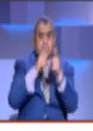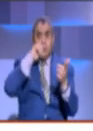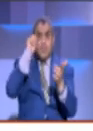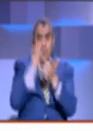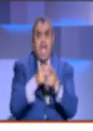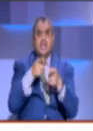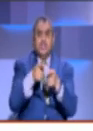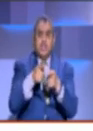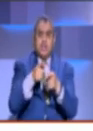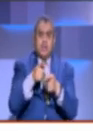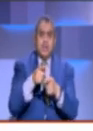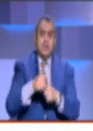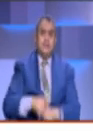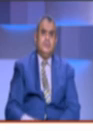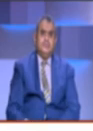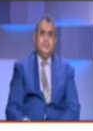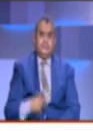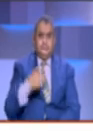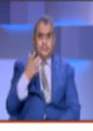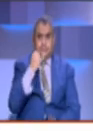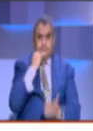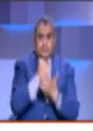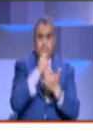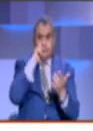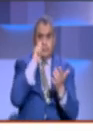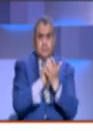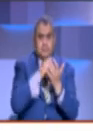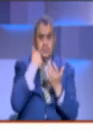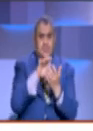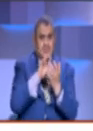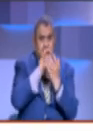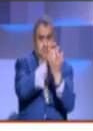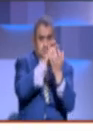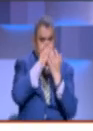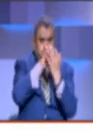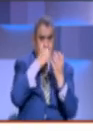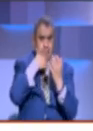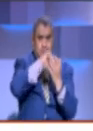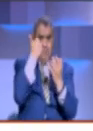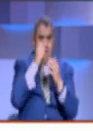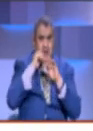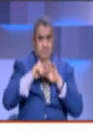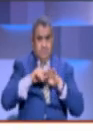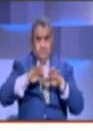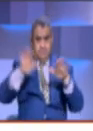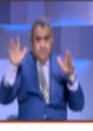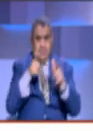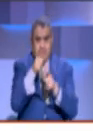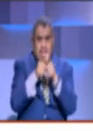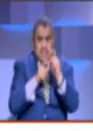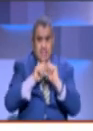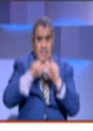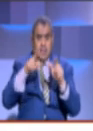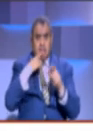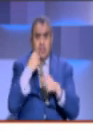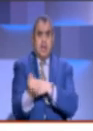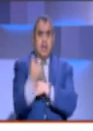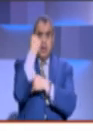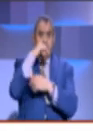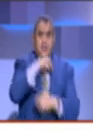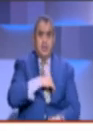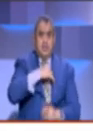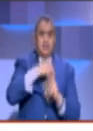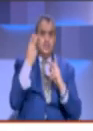ده بيجعل من المواجهة اللي حدثت بالأمس يمكن أثر أقوى في